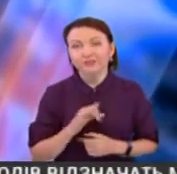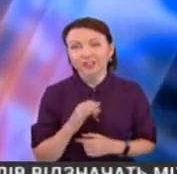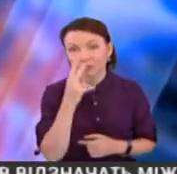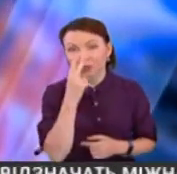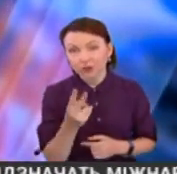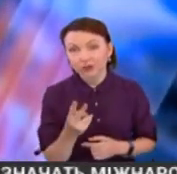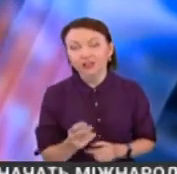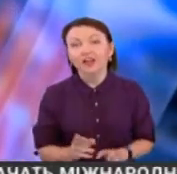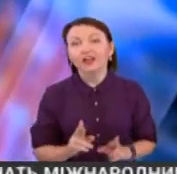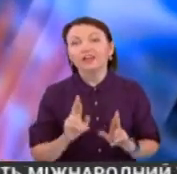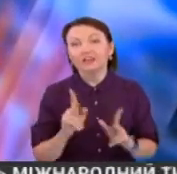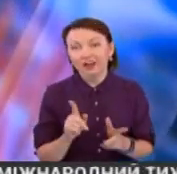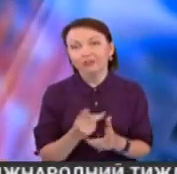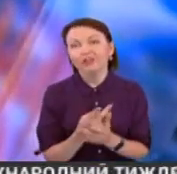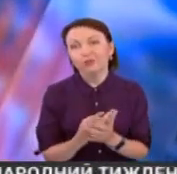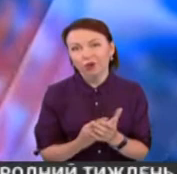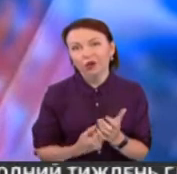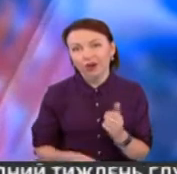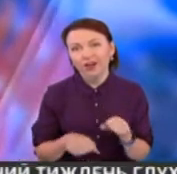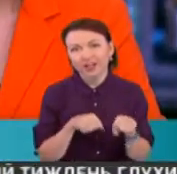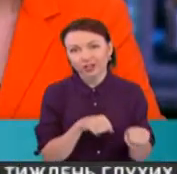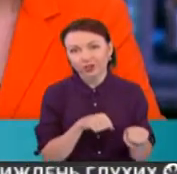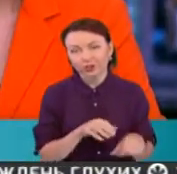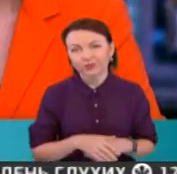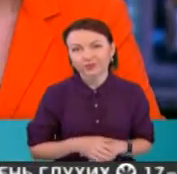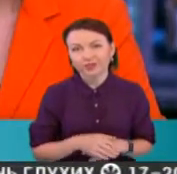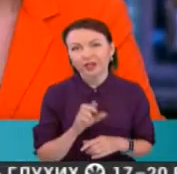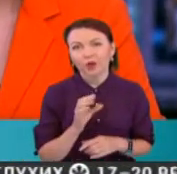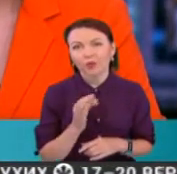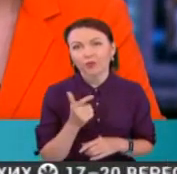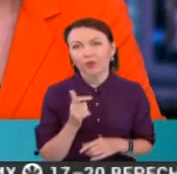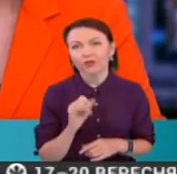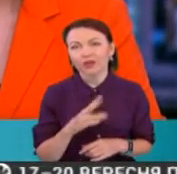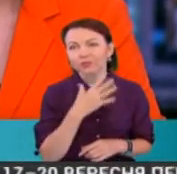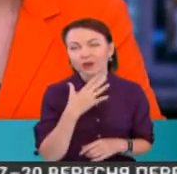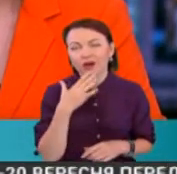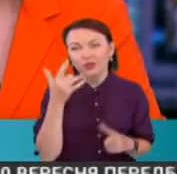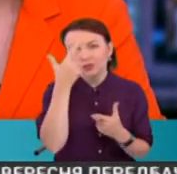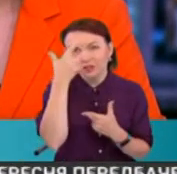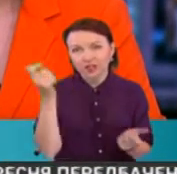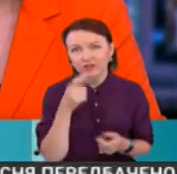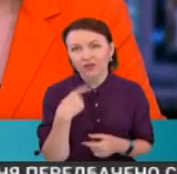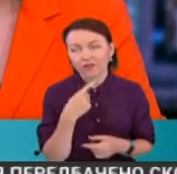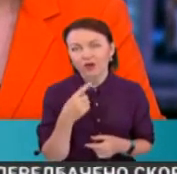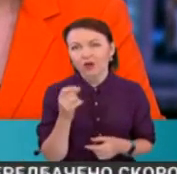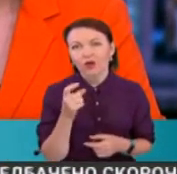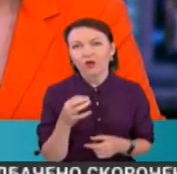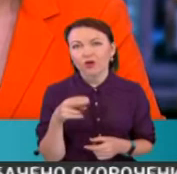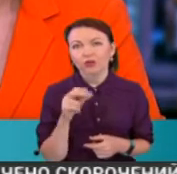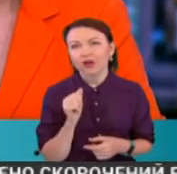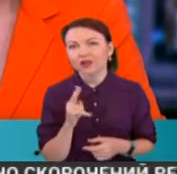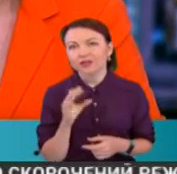побачити, як він програє Кличку. Він уже багато робив заяв, і там про ходаків, які йому